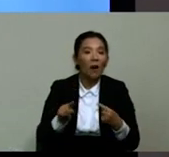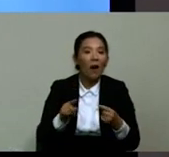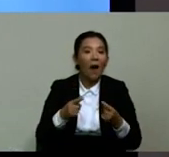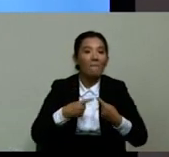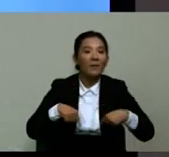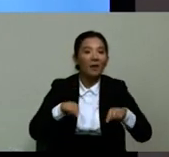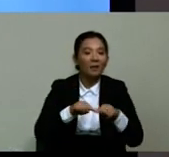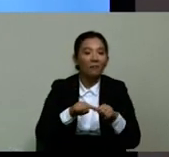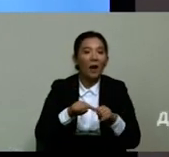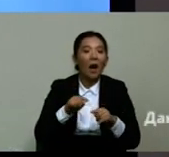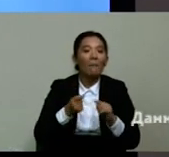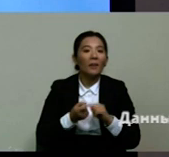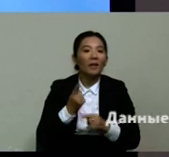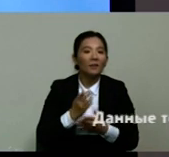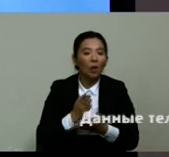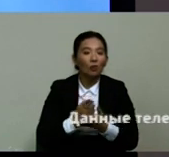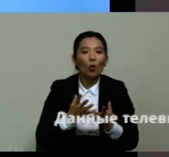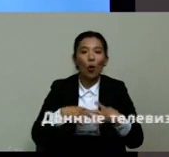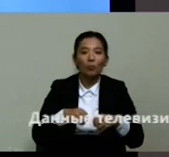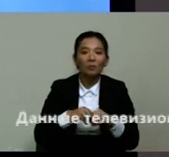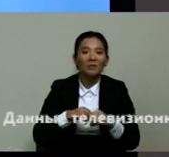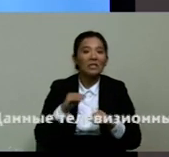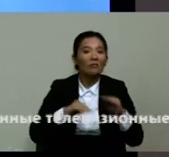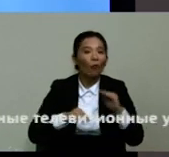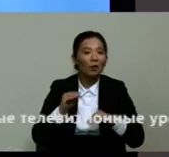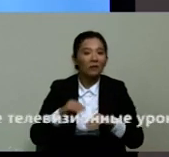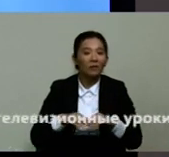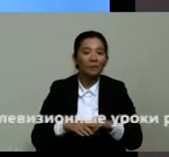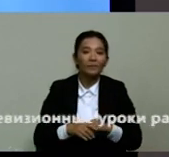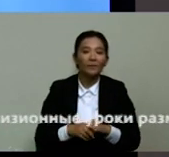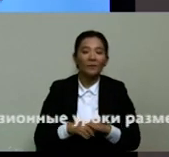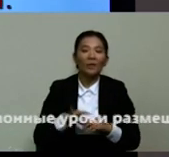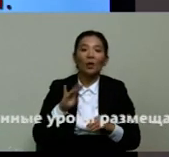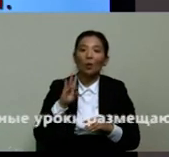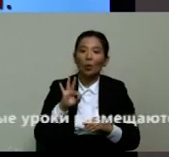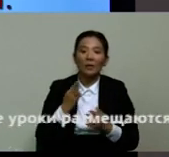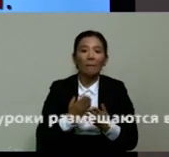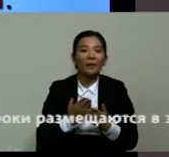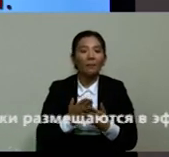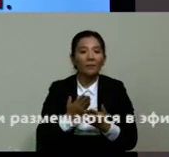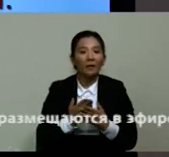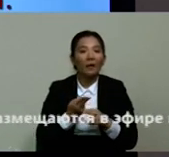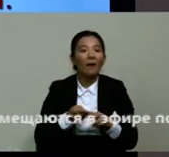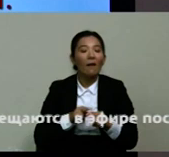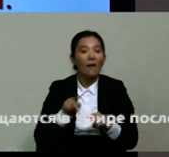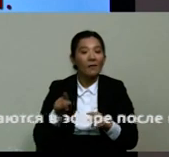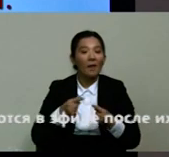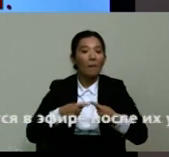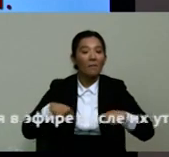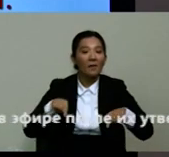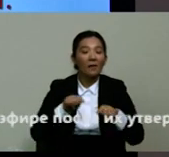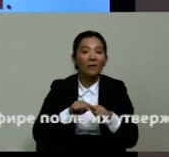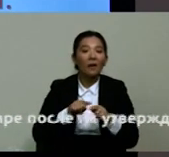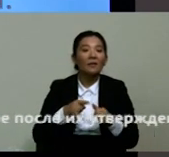объектов, обладающих общим свойством. Ну, например, эти объекты